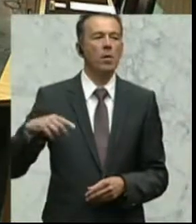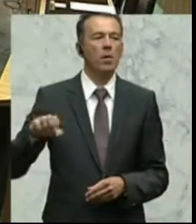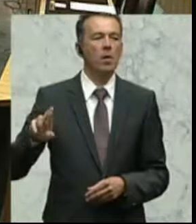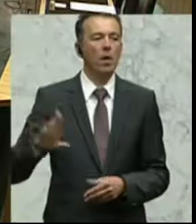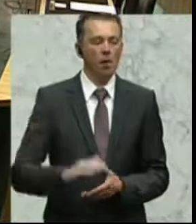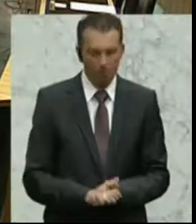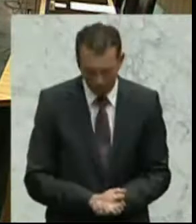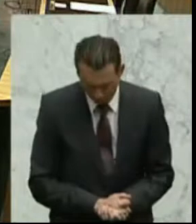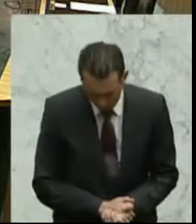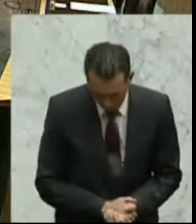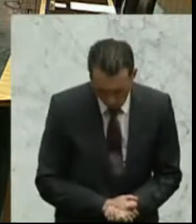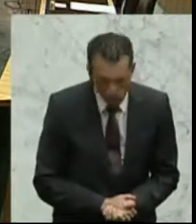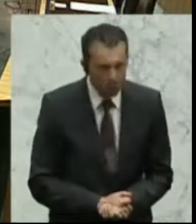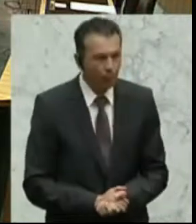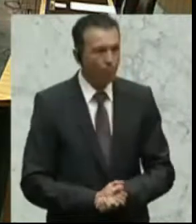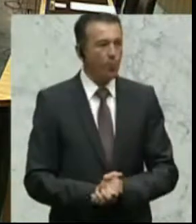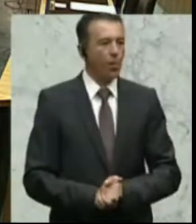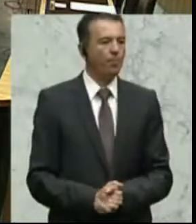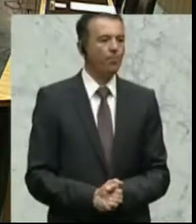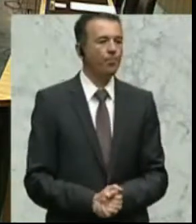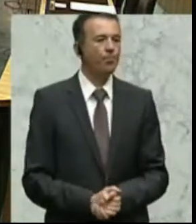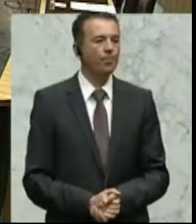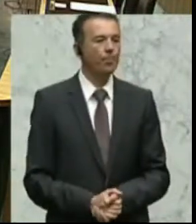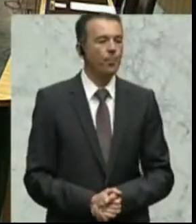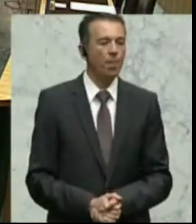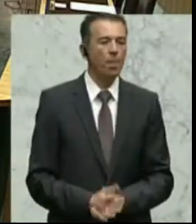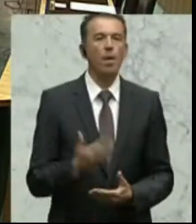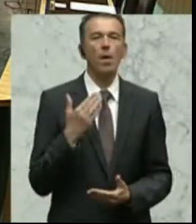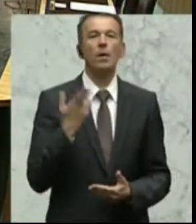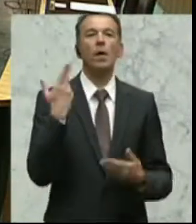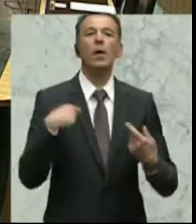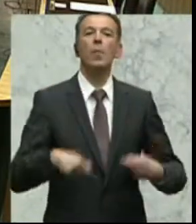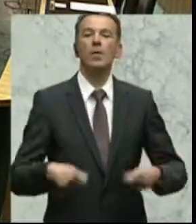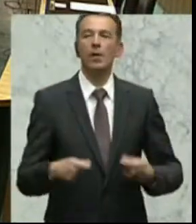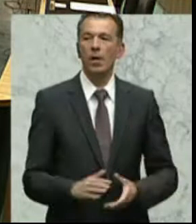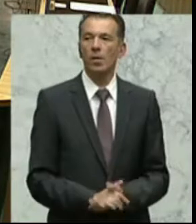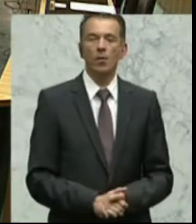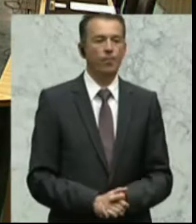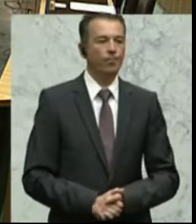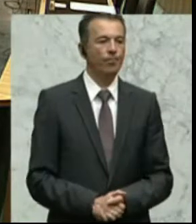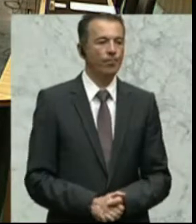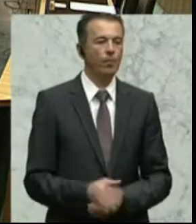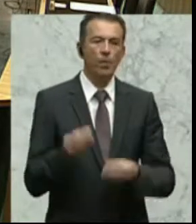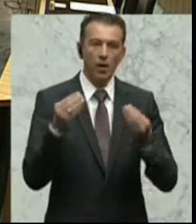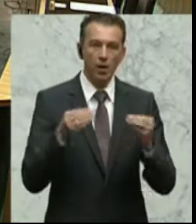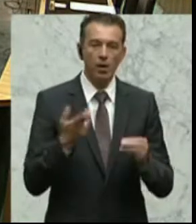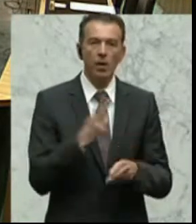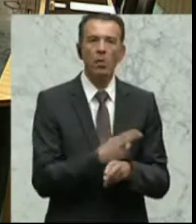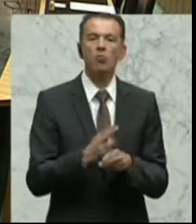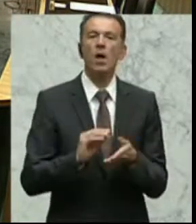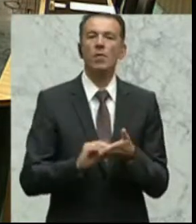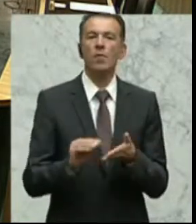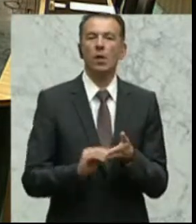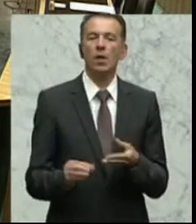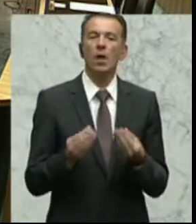den Verwaltungsspeck zu finanzieren, lehne er hingegen ab. Werner Kogler. Nein, hier ist es zu einer Änderung gekommen.